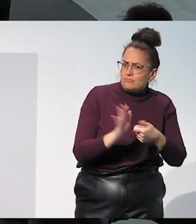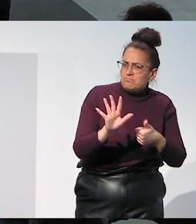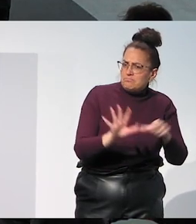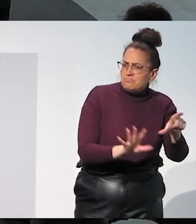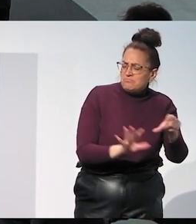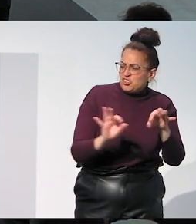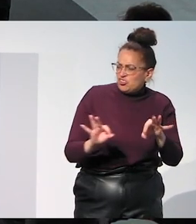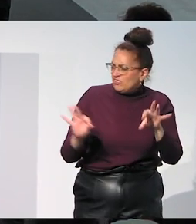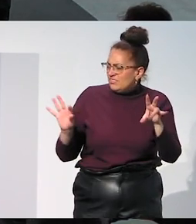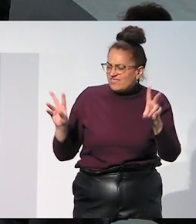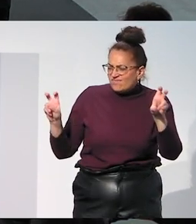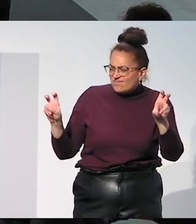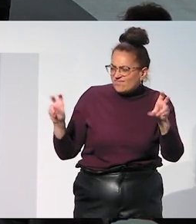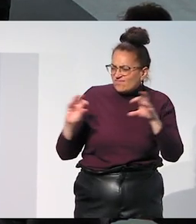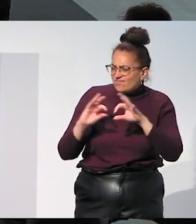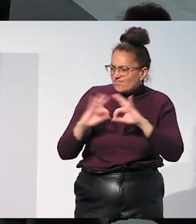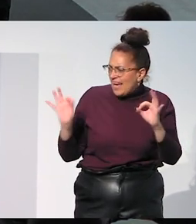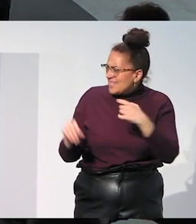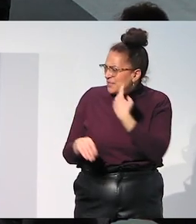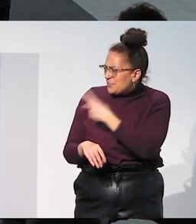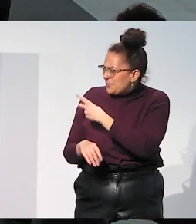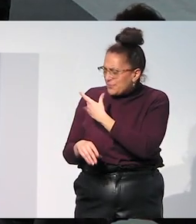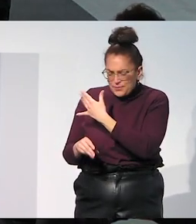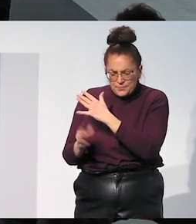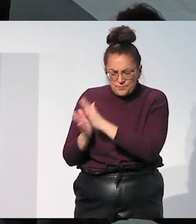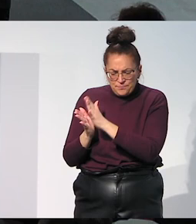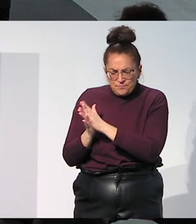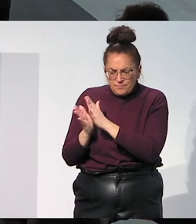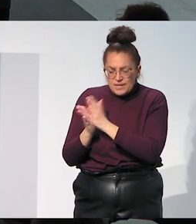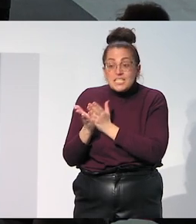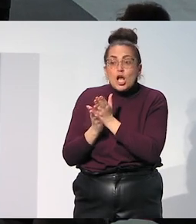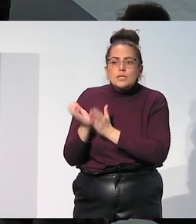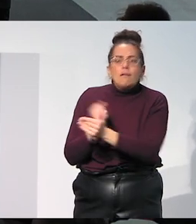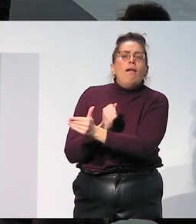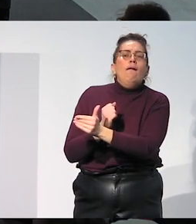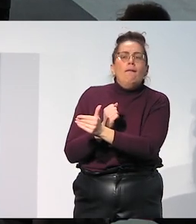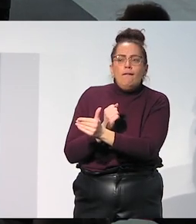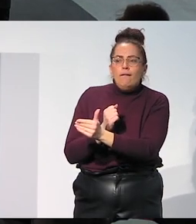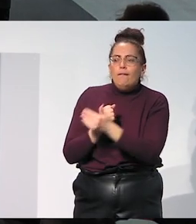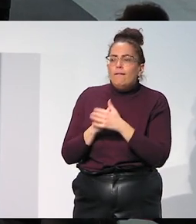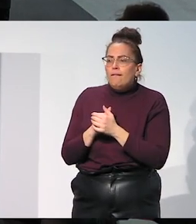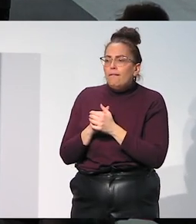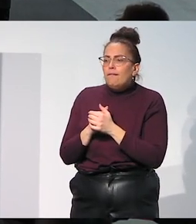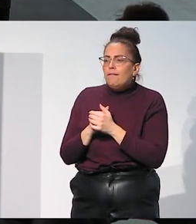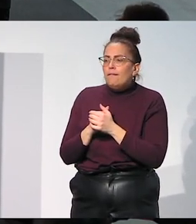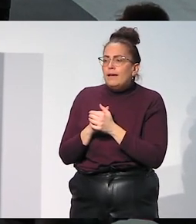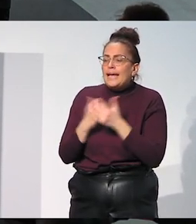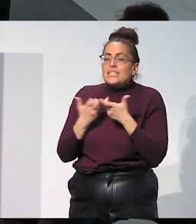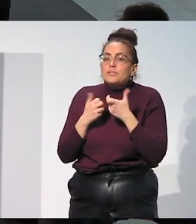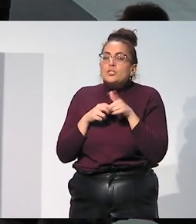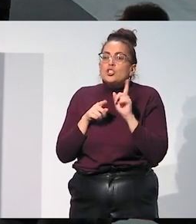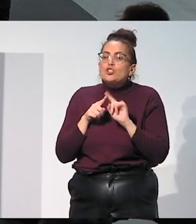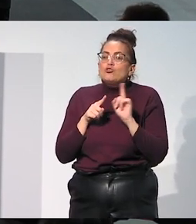qui dit un peu beaucoup de votre rapport à la fin. Vous avez parlé du jus des choses. Mm-mm.